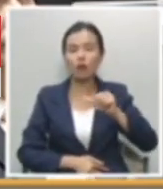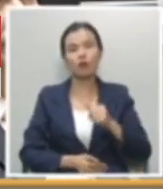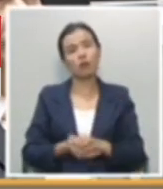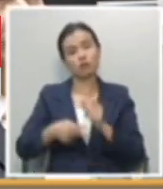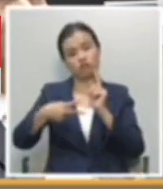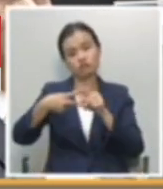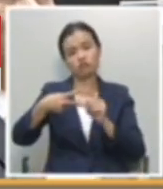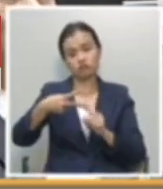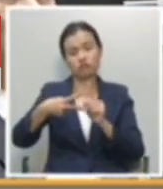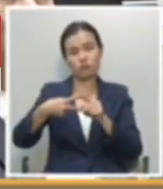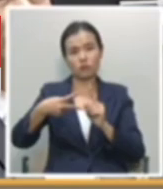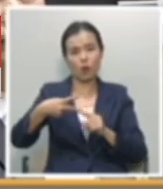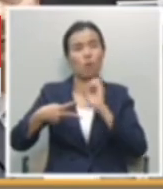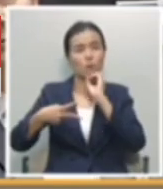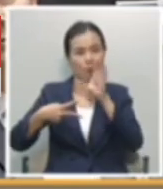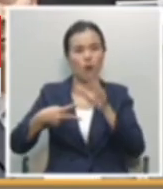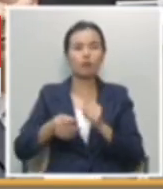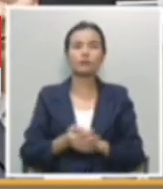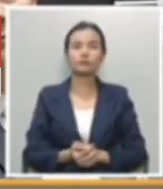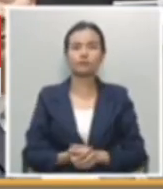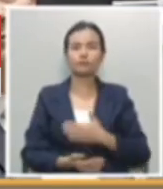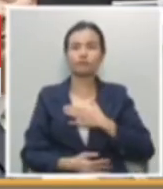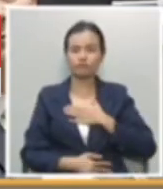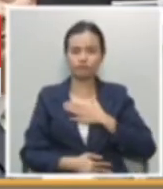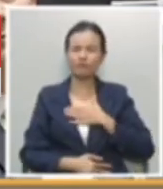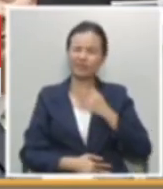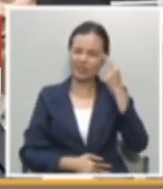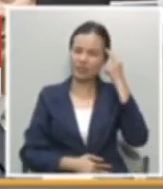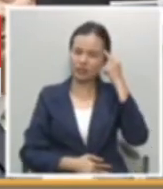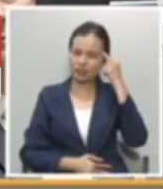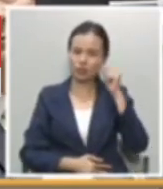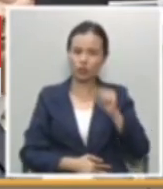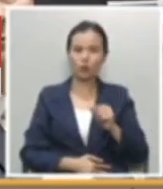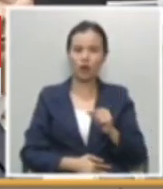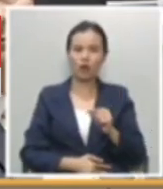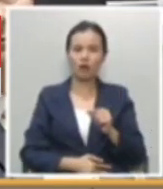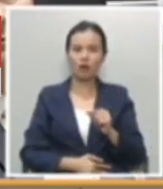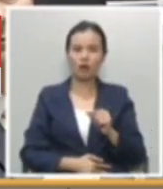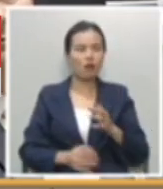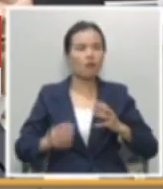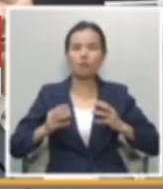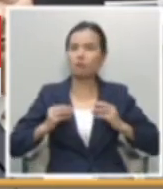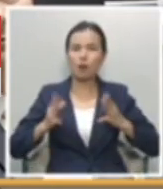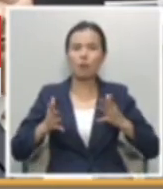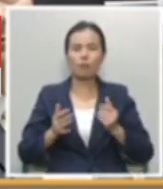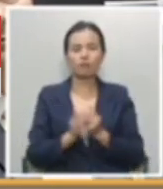ที่ผมกราบเรียนท่านประธานครับผมก็คิดว่าผมคงรับหลักการไม่ได้